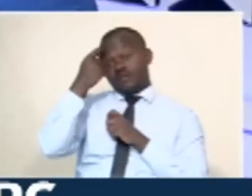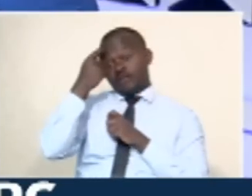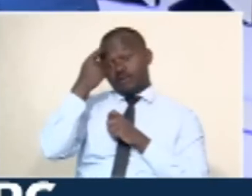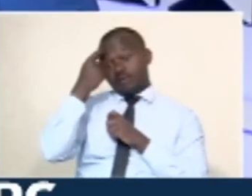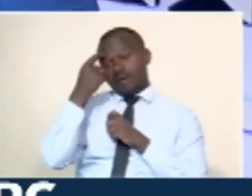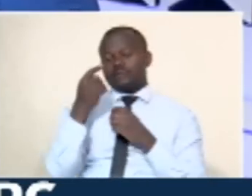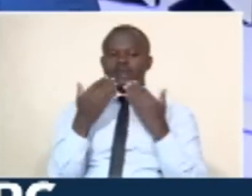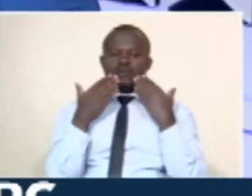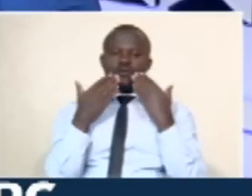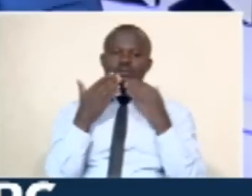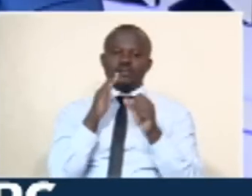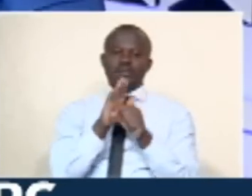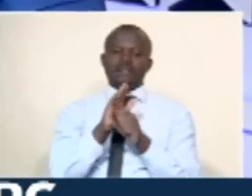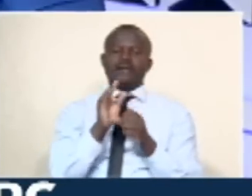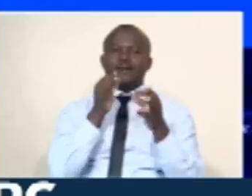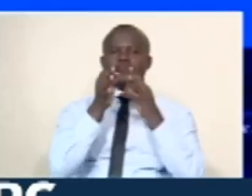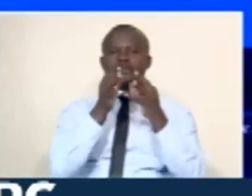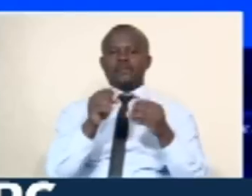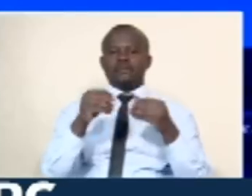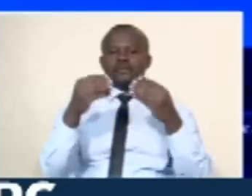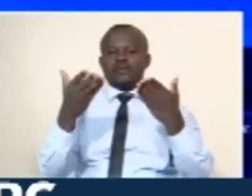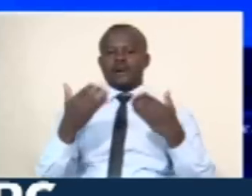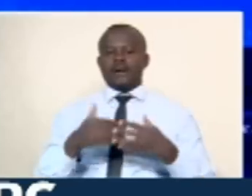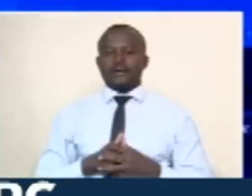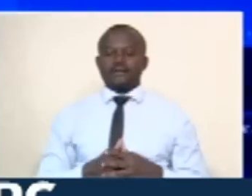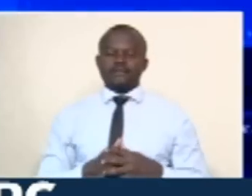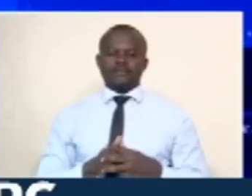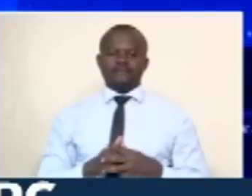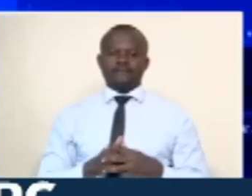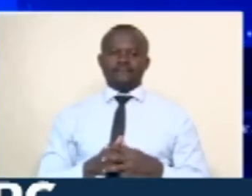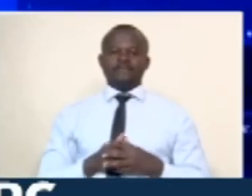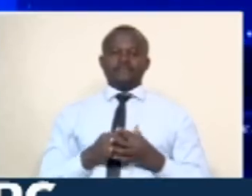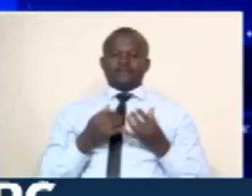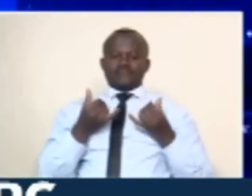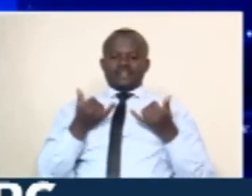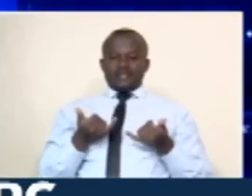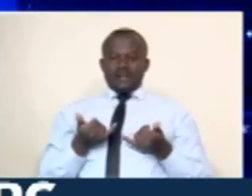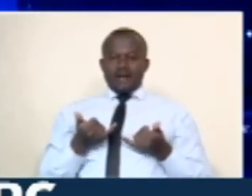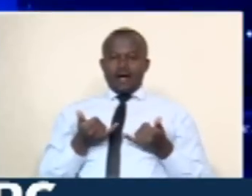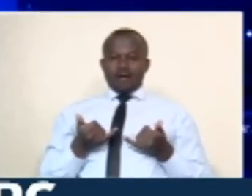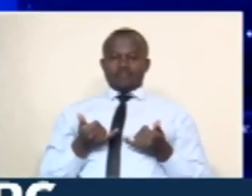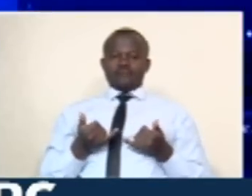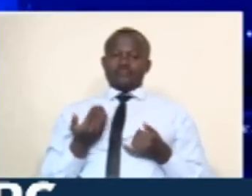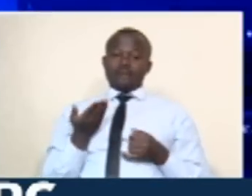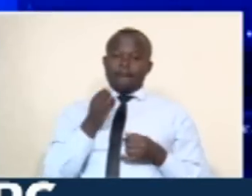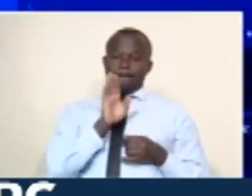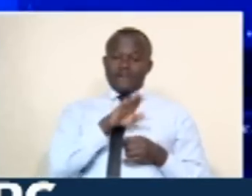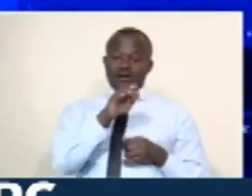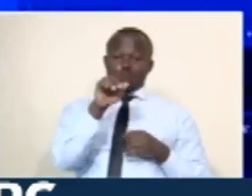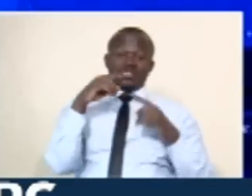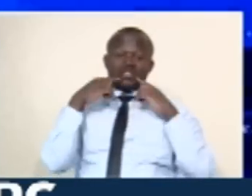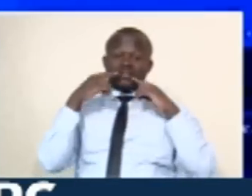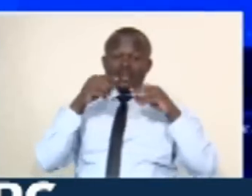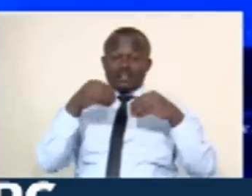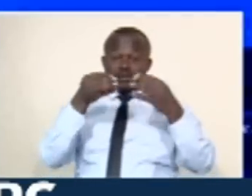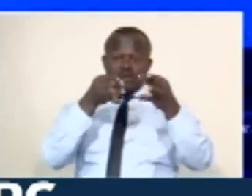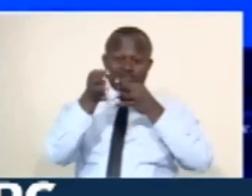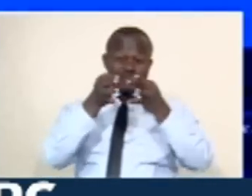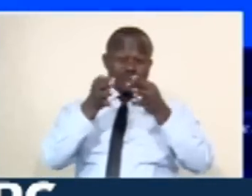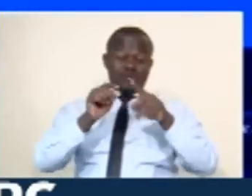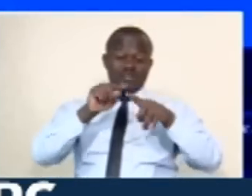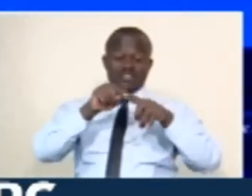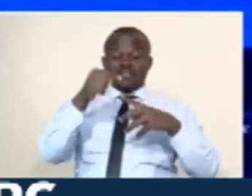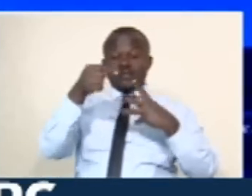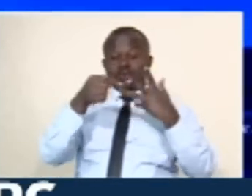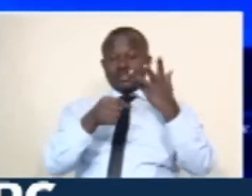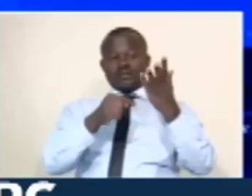muduhaye. Murakoze cyane namwe. Tugaruke rero kuri iri tangazo yaduhaga ibisobanuro bishingiye ku ngingo